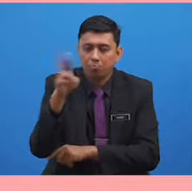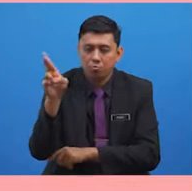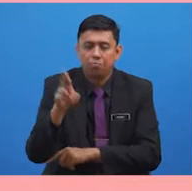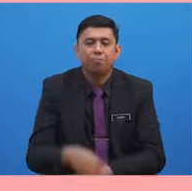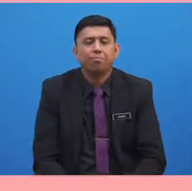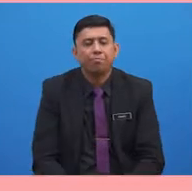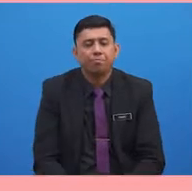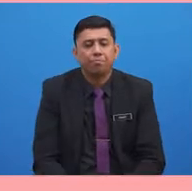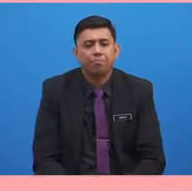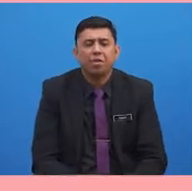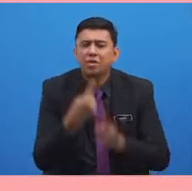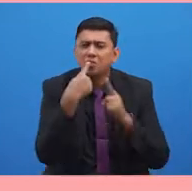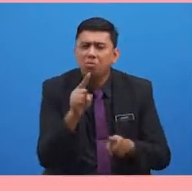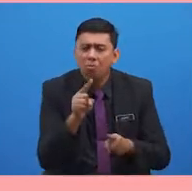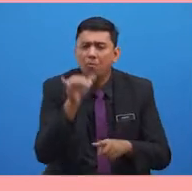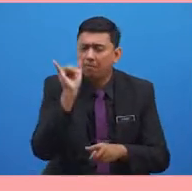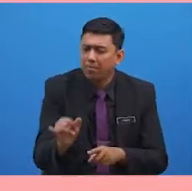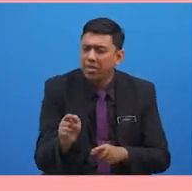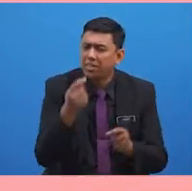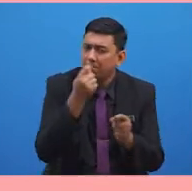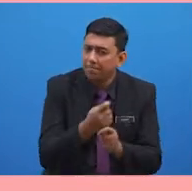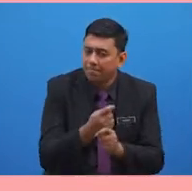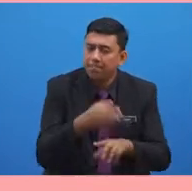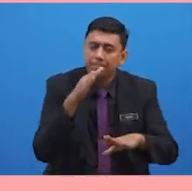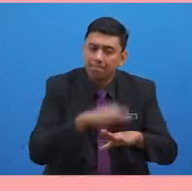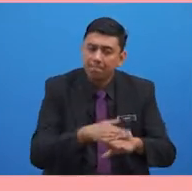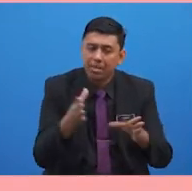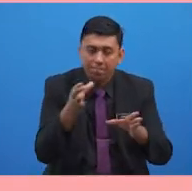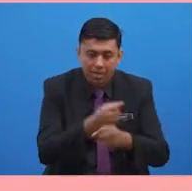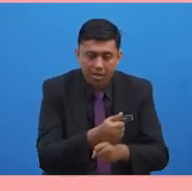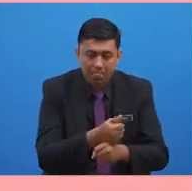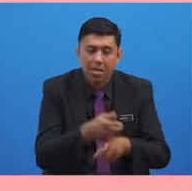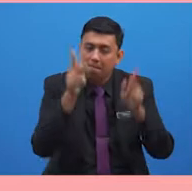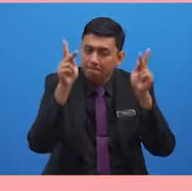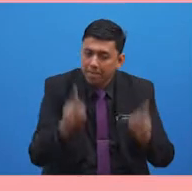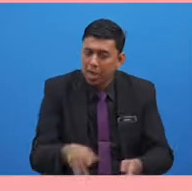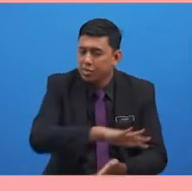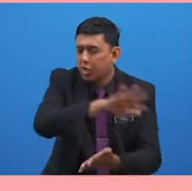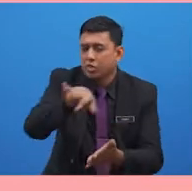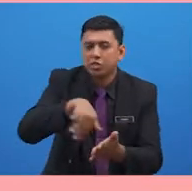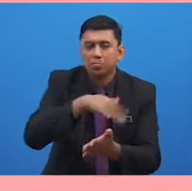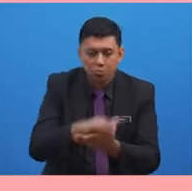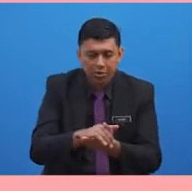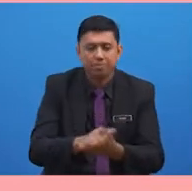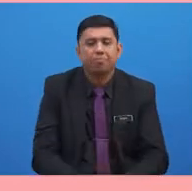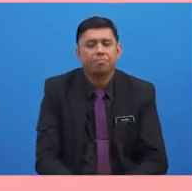2000. Manakah jawapan yang tepat pada pendapat para pelajar